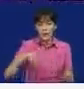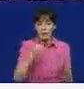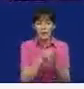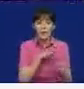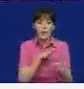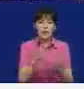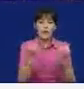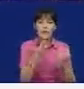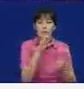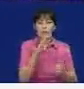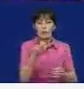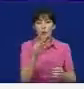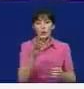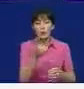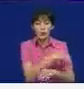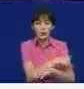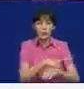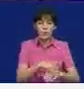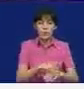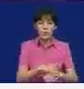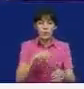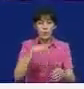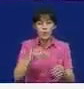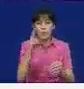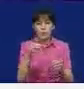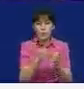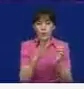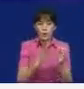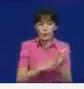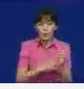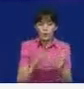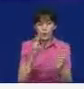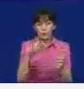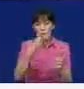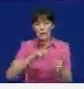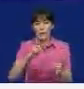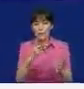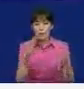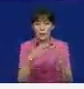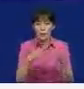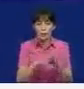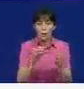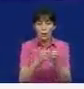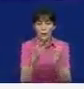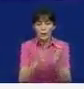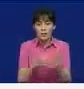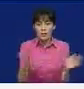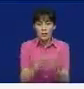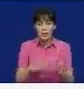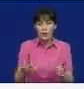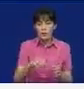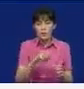жүргізіледі. Қазіргі таңда Шоқан Уәлиханов көшесіндегі нөмірі 219, нөмірі 221 үйлер мен 18 шағын ауданындағы